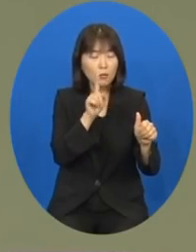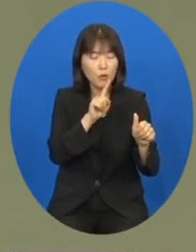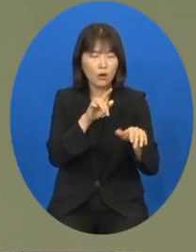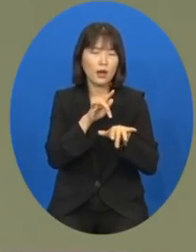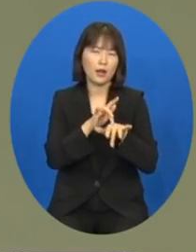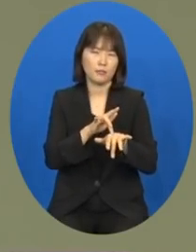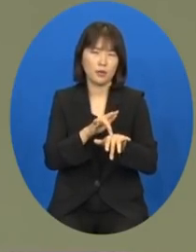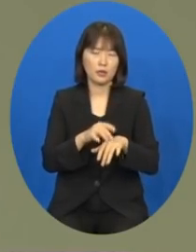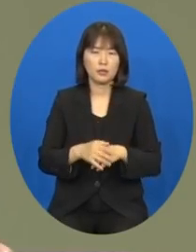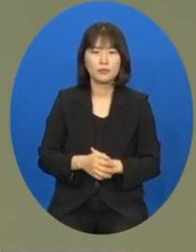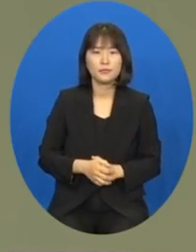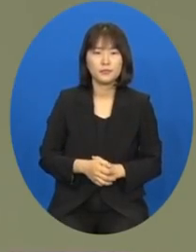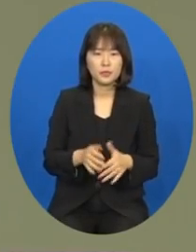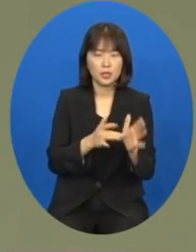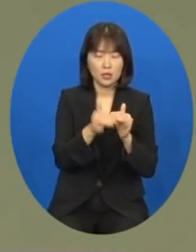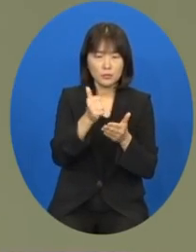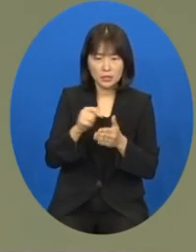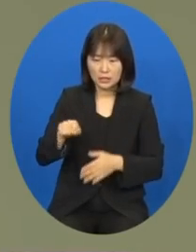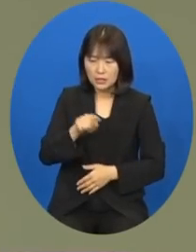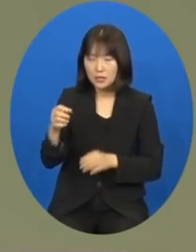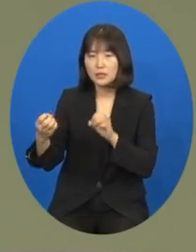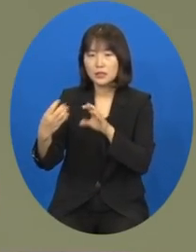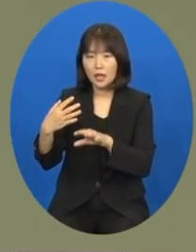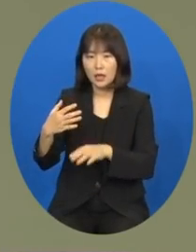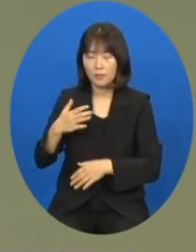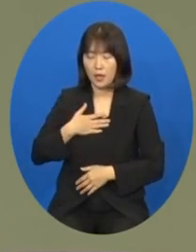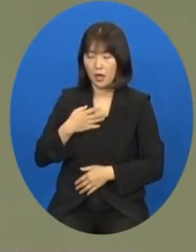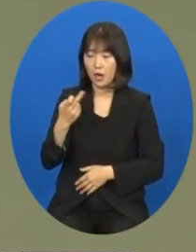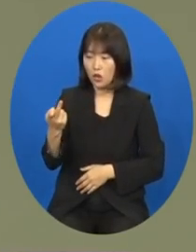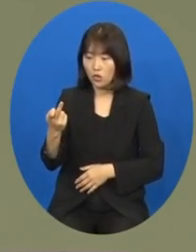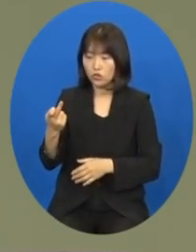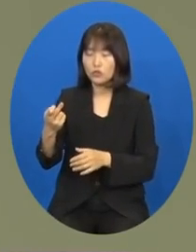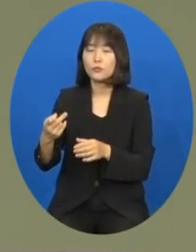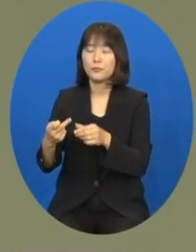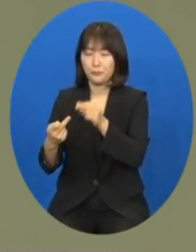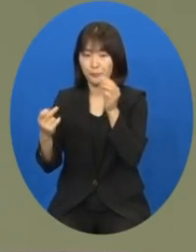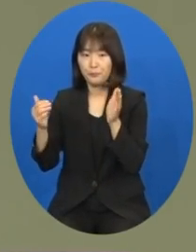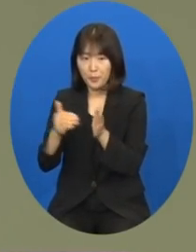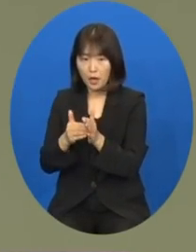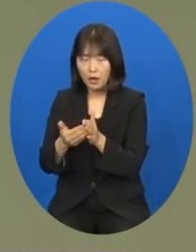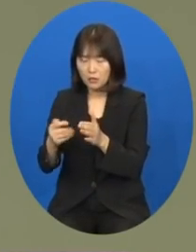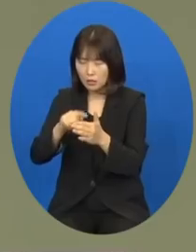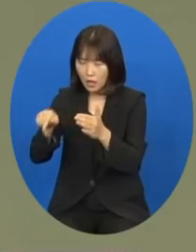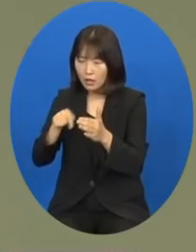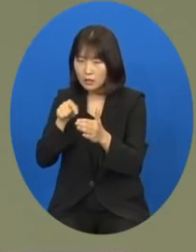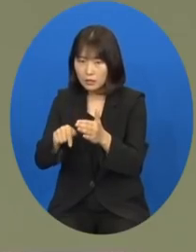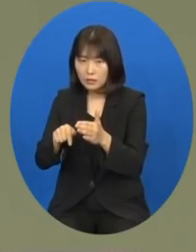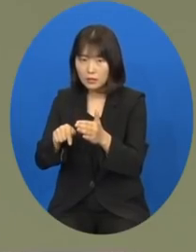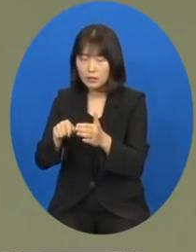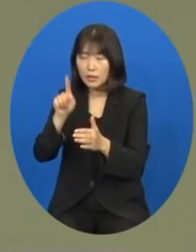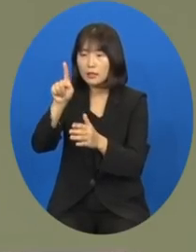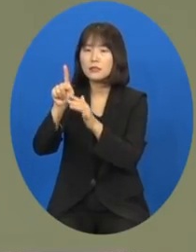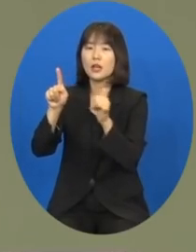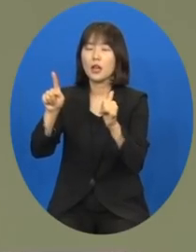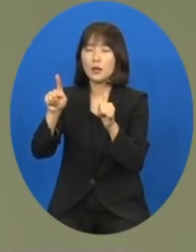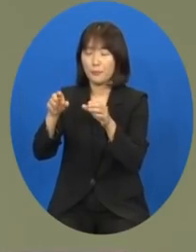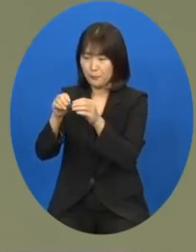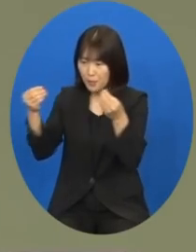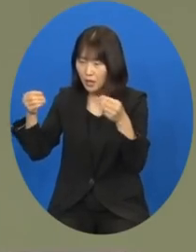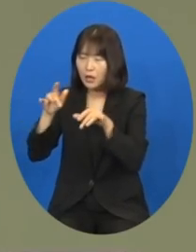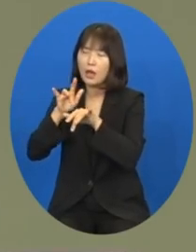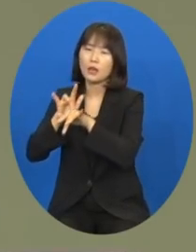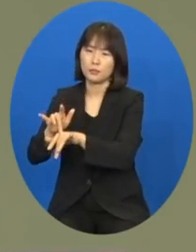쩌리 줘 예수께서 그들에게 대해서 맞았다 내가 너 12를 택하지 않았느냐 그러나 너희 가운데서 하나는 악마이다